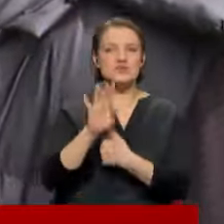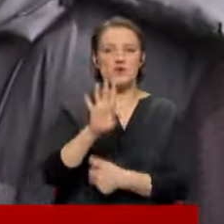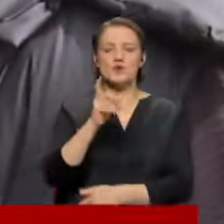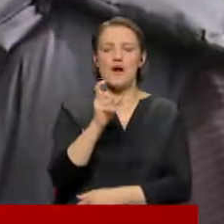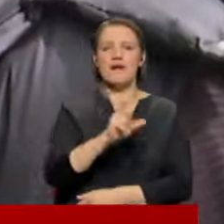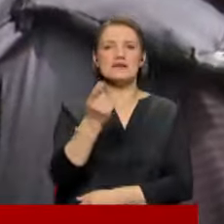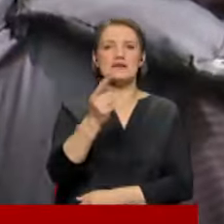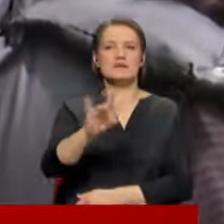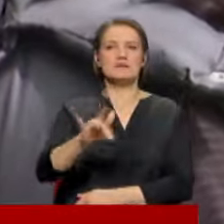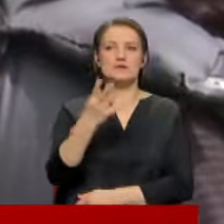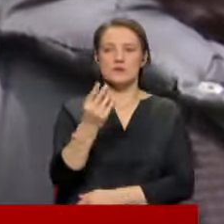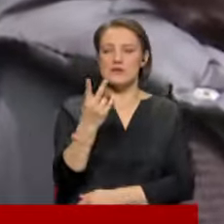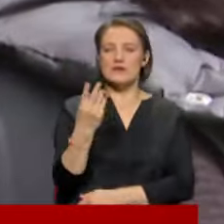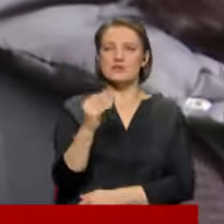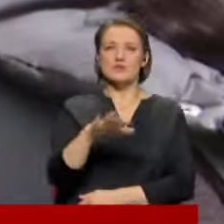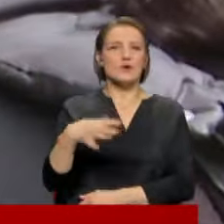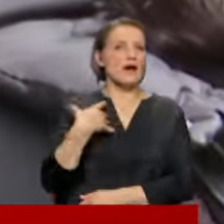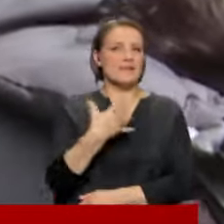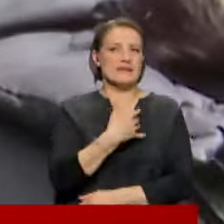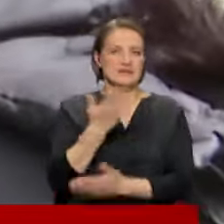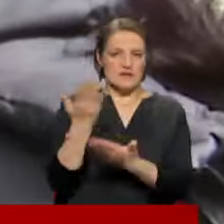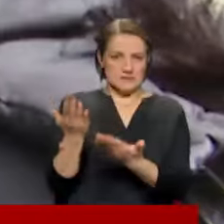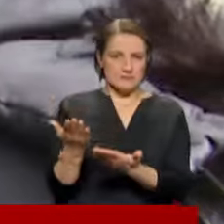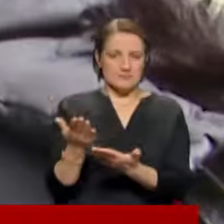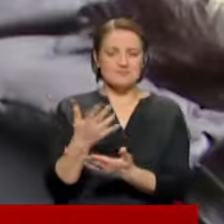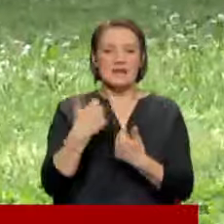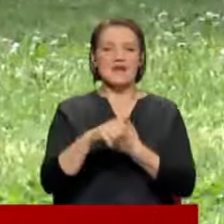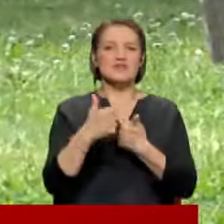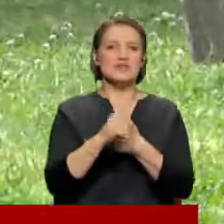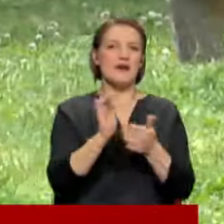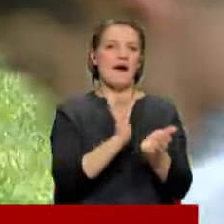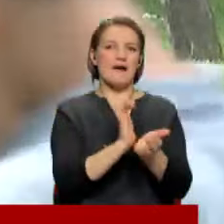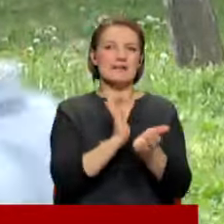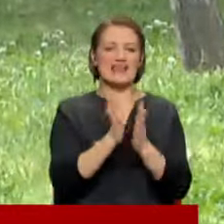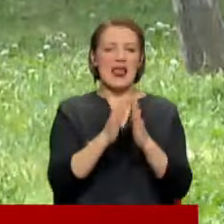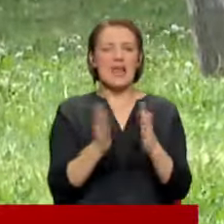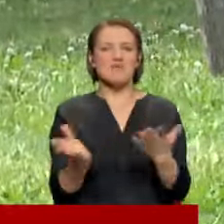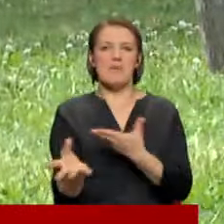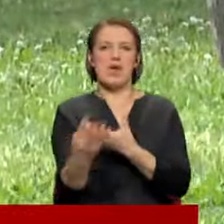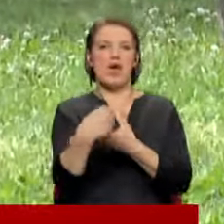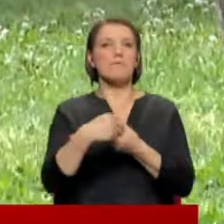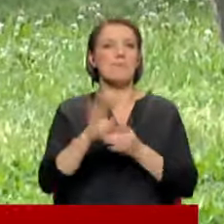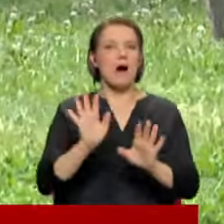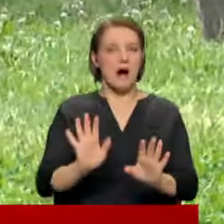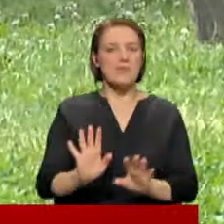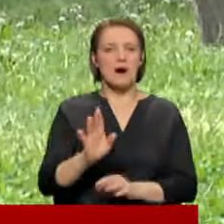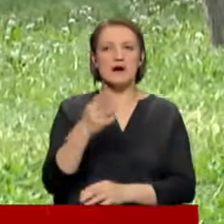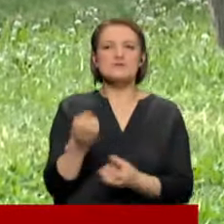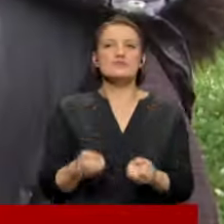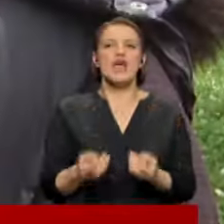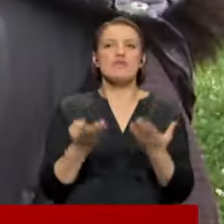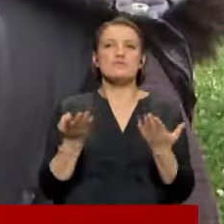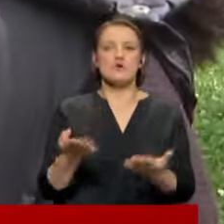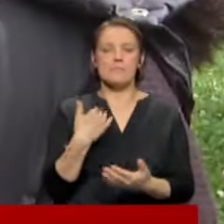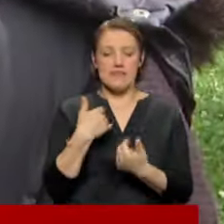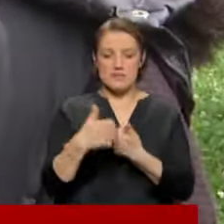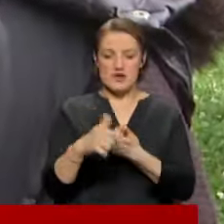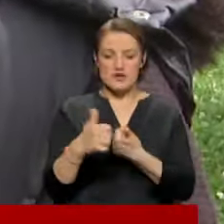işsiz olan iki çocuk annesi Kıymet çelikte eşinin ailesiyle evini birleştirdi ama yine de yetmiyor Benim